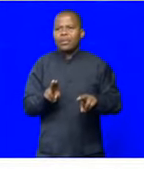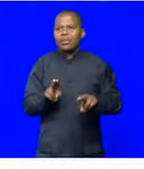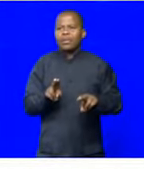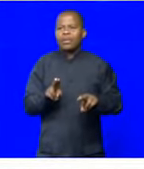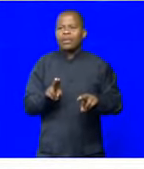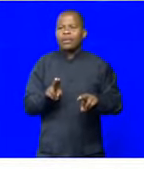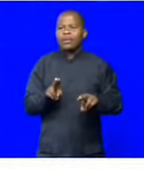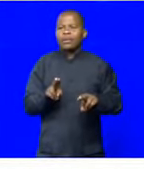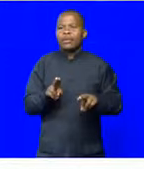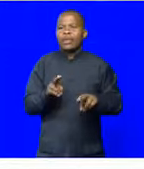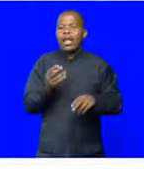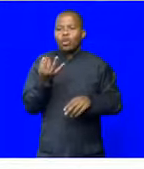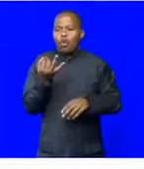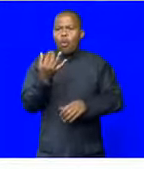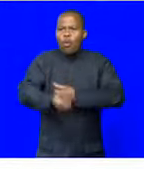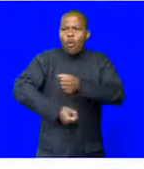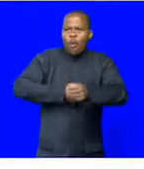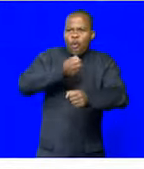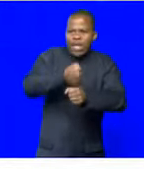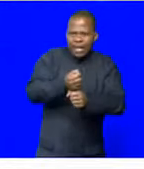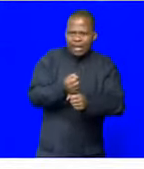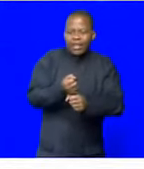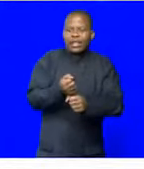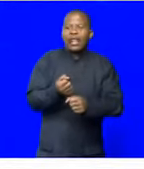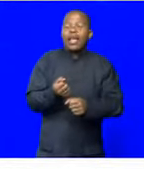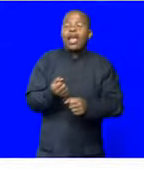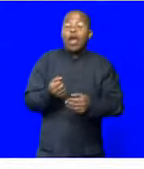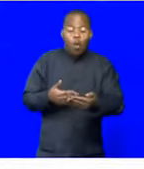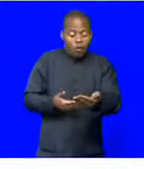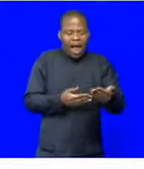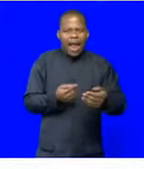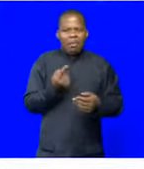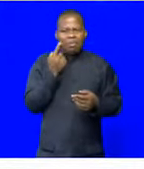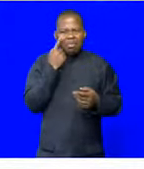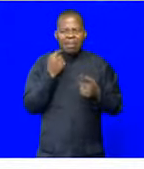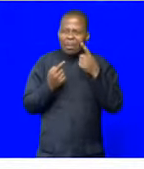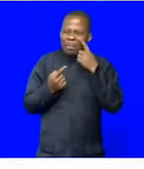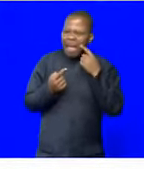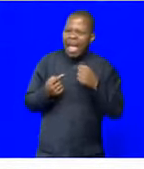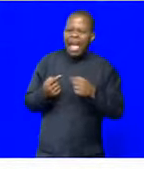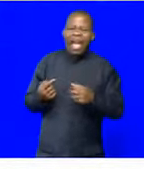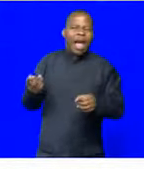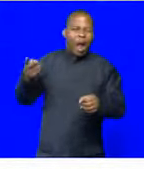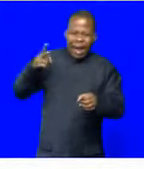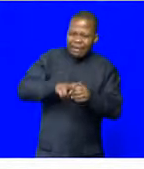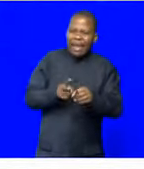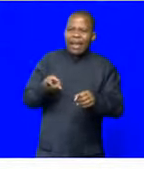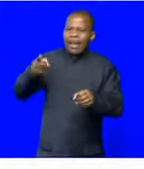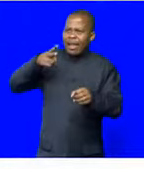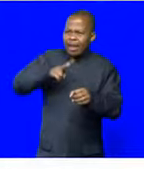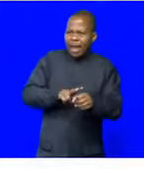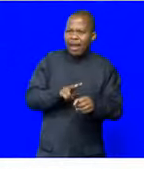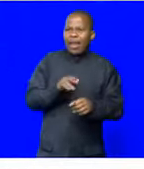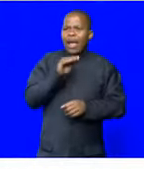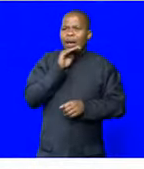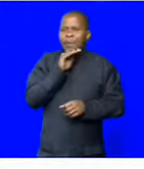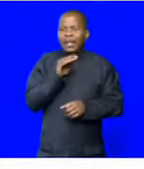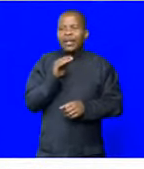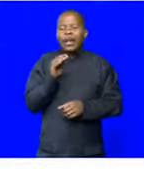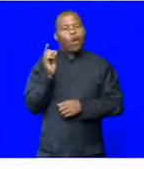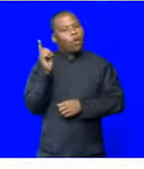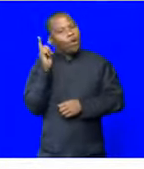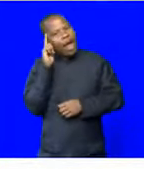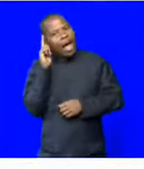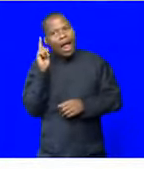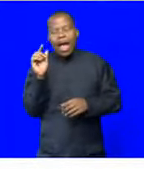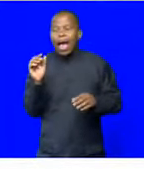iminyaka lembili soluyakhala ukhala busuku nemini mina bengihlala nje 24/7